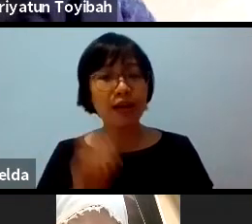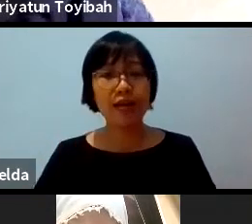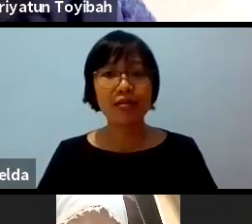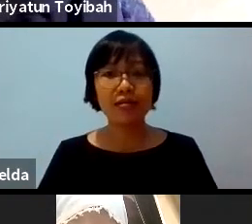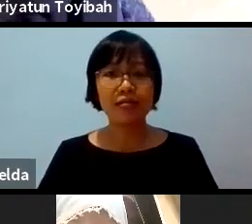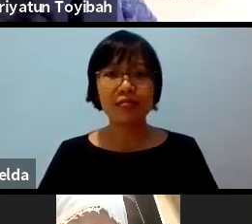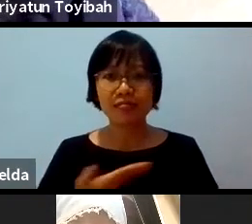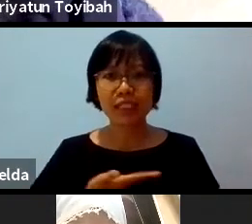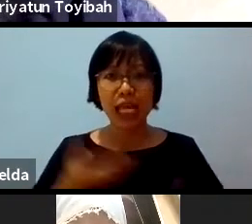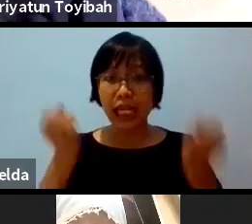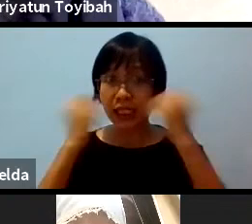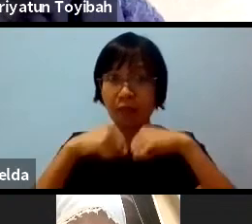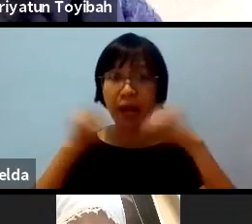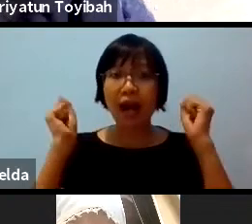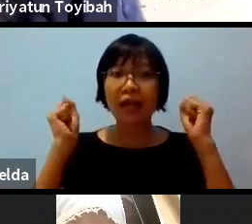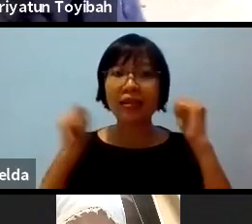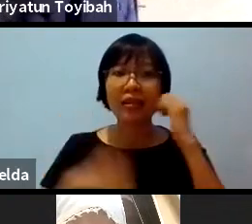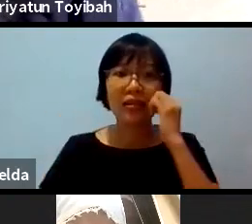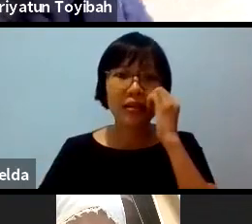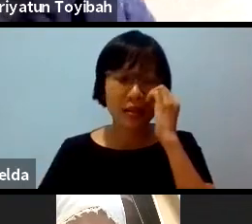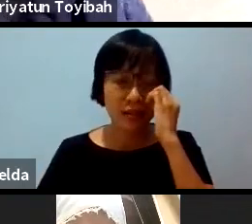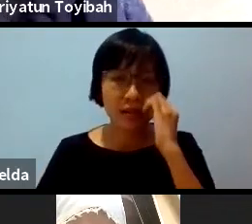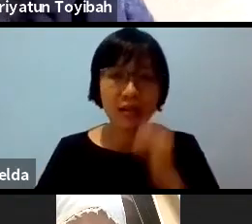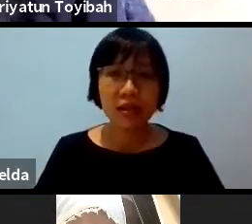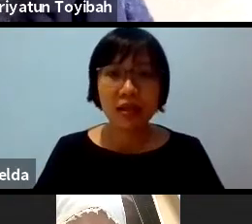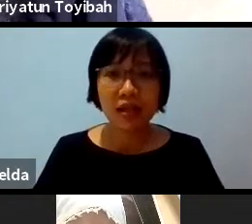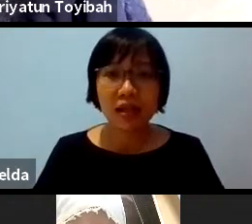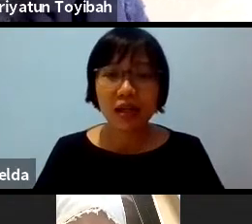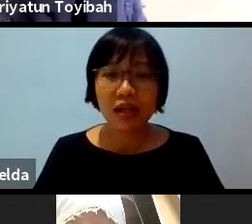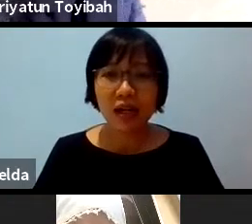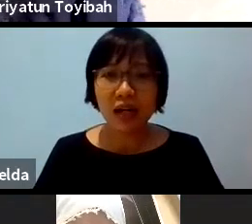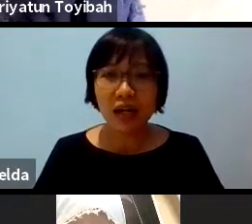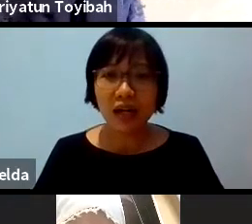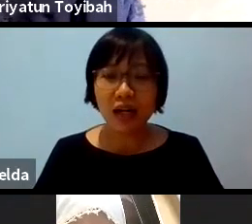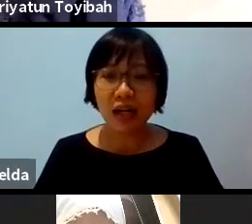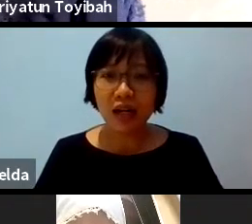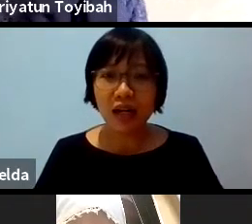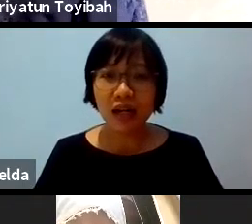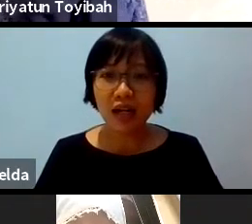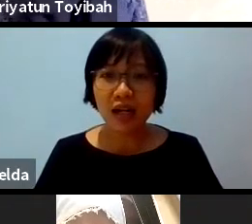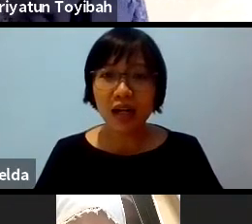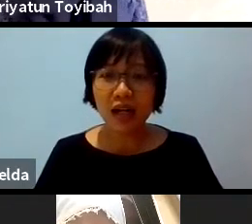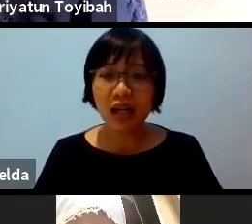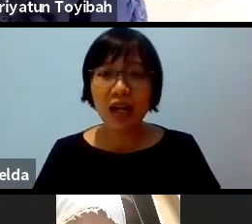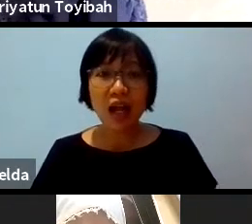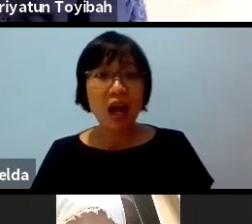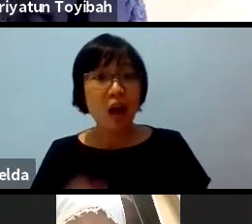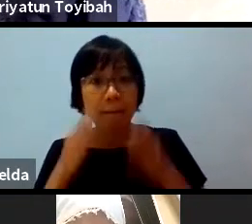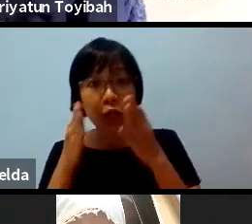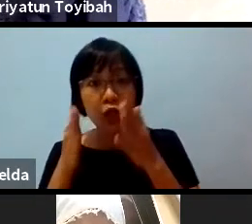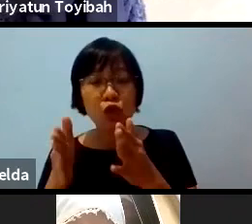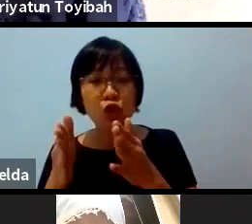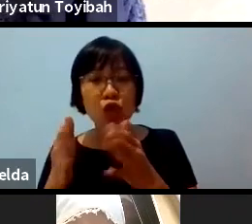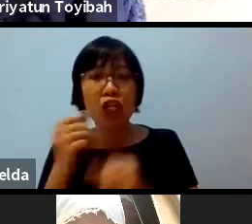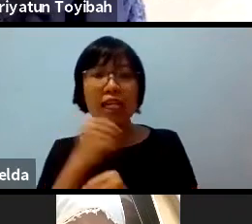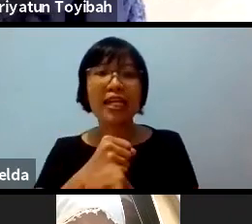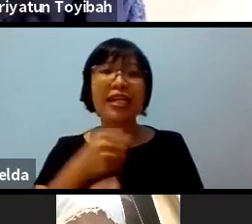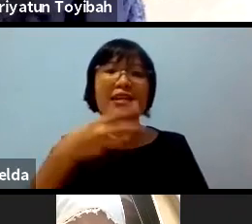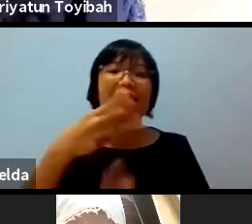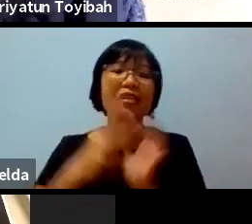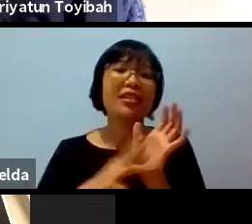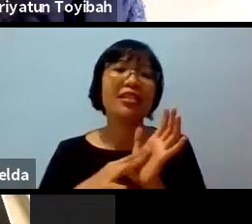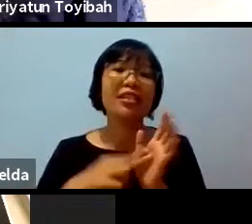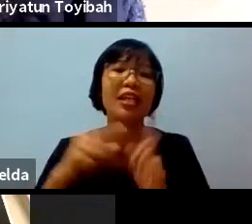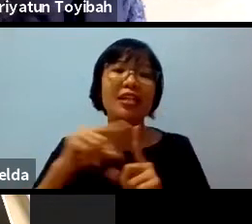sepakat dengan apa yang dikatakan oleh Linda Smith, itu decolonizing gender itu penting, mencari akar ya